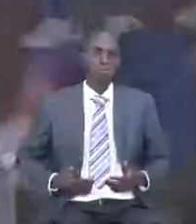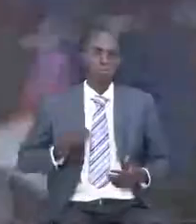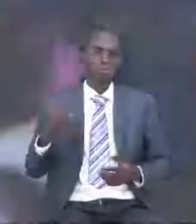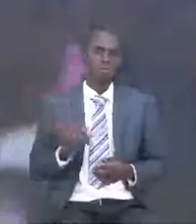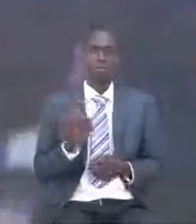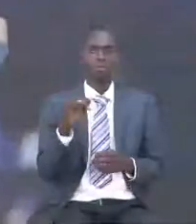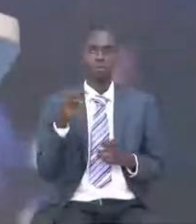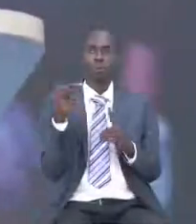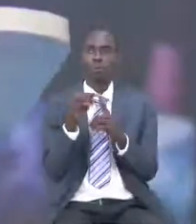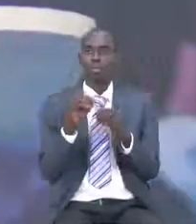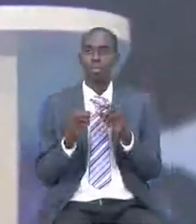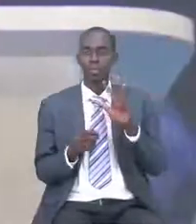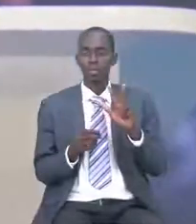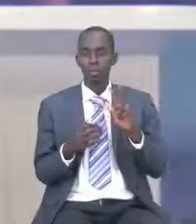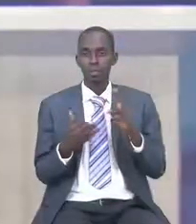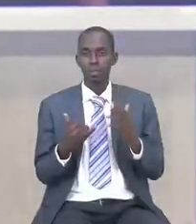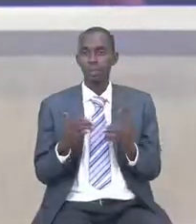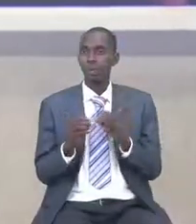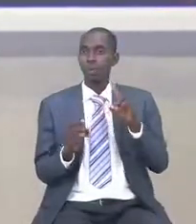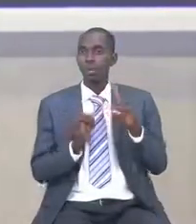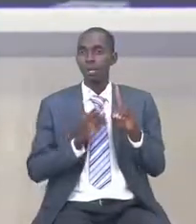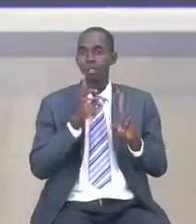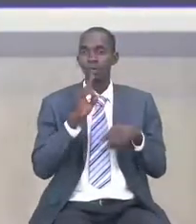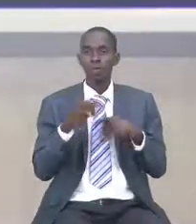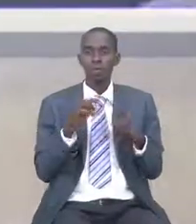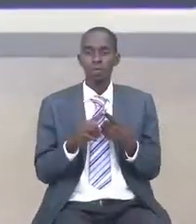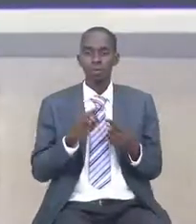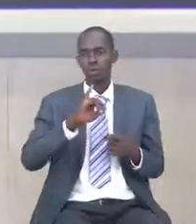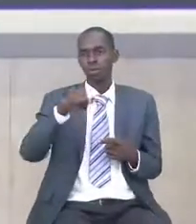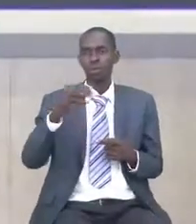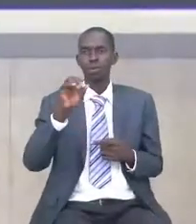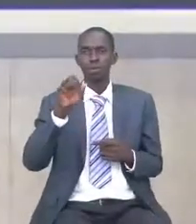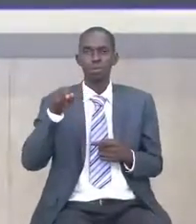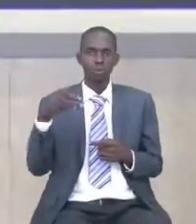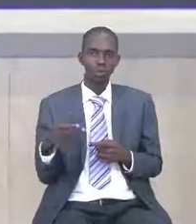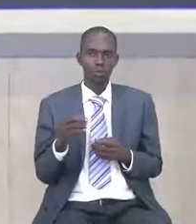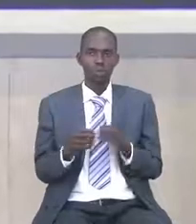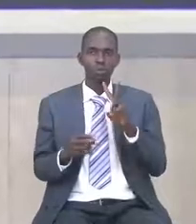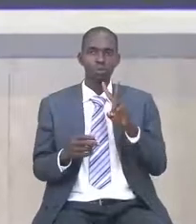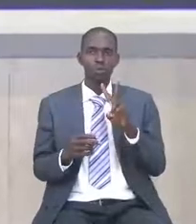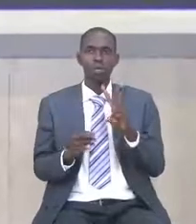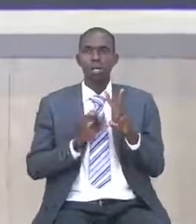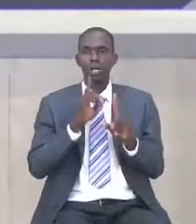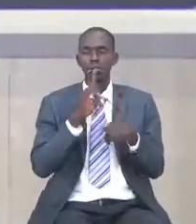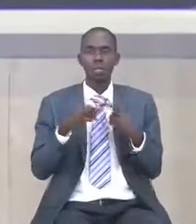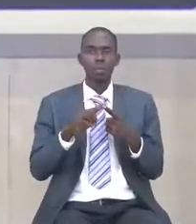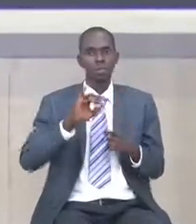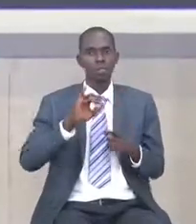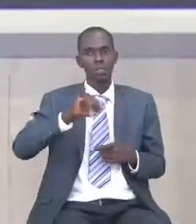Demeure sur le chemin pour la vie. Troisième point maintenant. J'ai parlé de